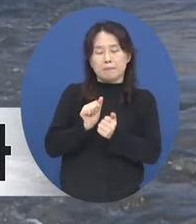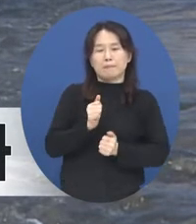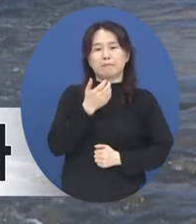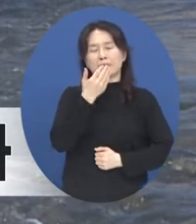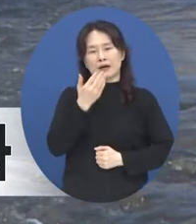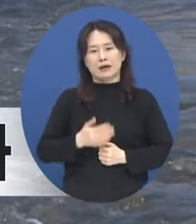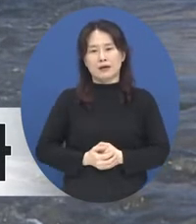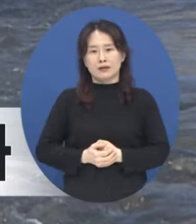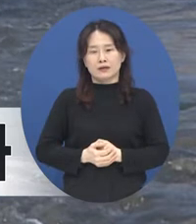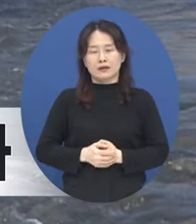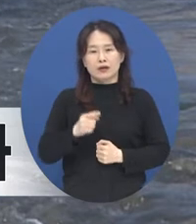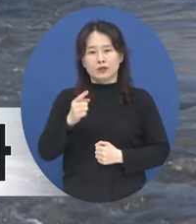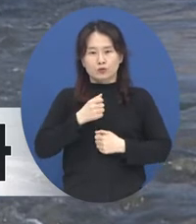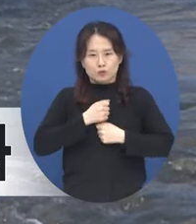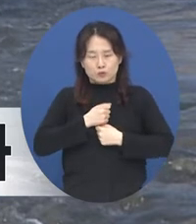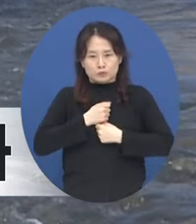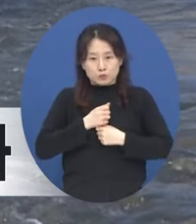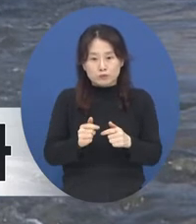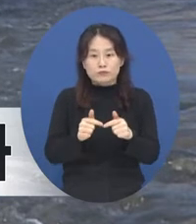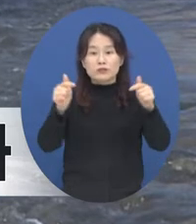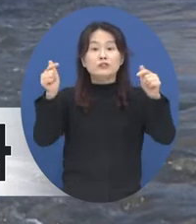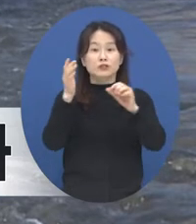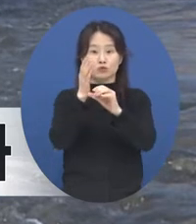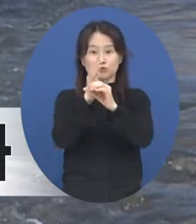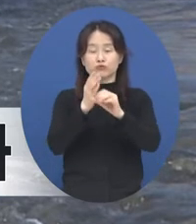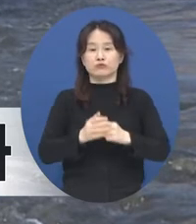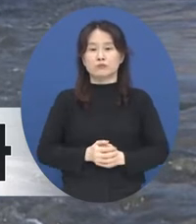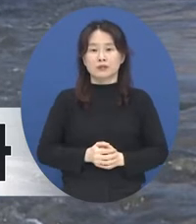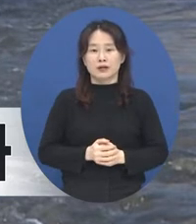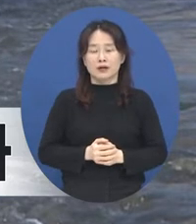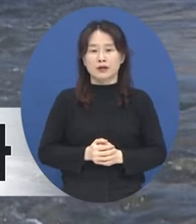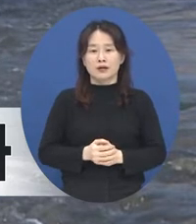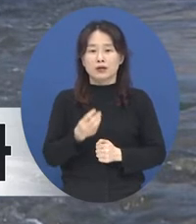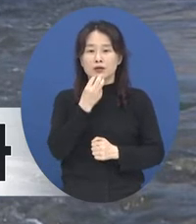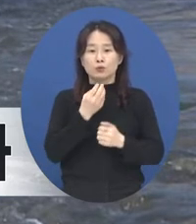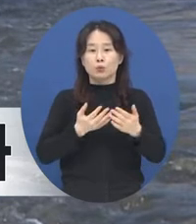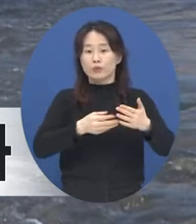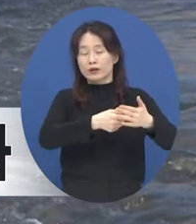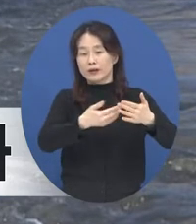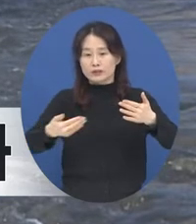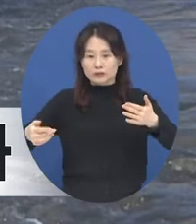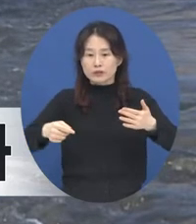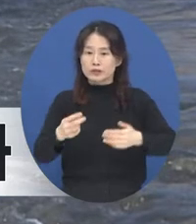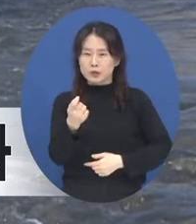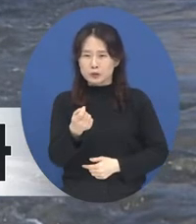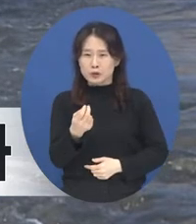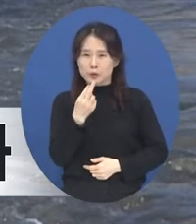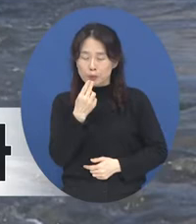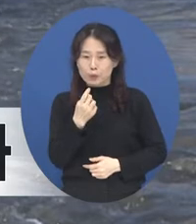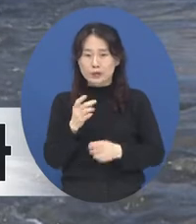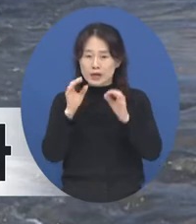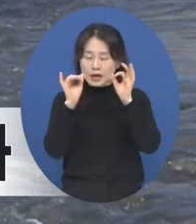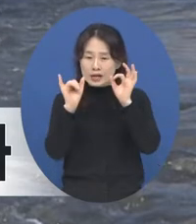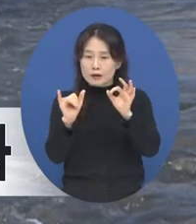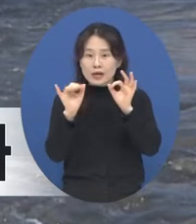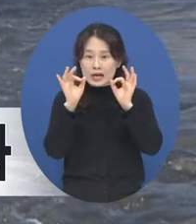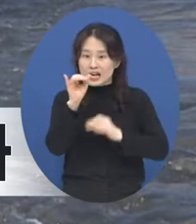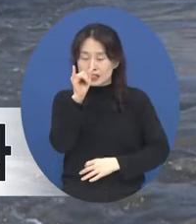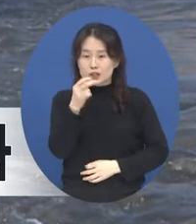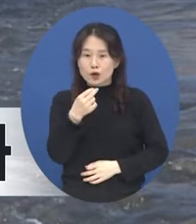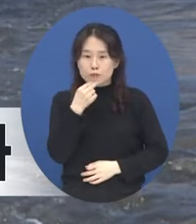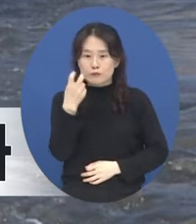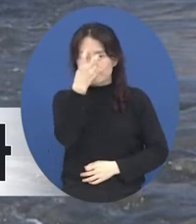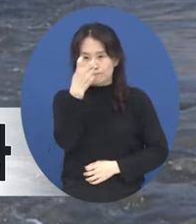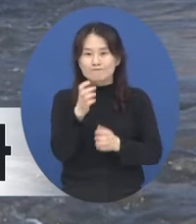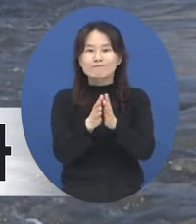미세 플라스틱에 대한 경각심이 높아지고 있는 가운데 경기도가 도내 하천에도 미세 플라스틱이 있는지 조사에 나섰습니다. 현장